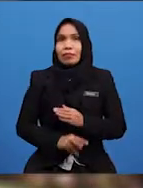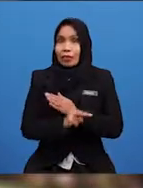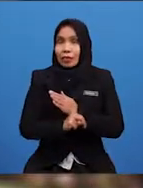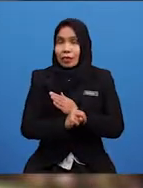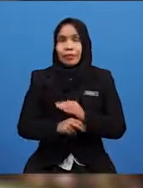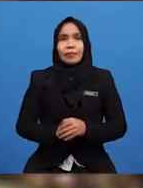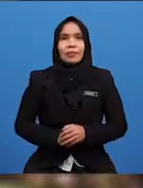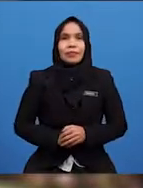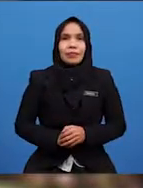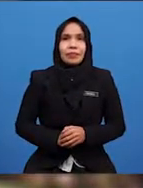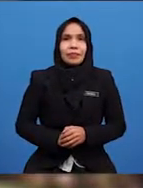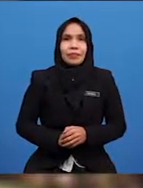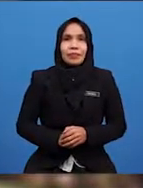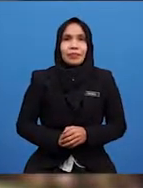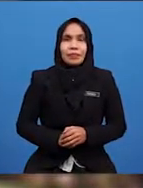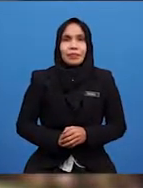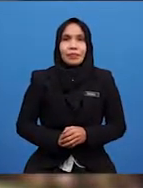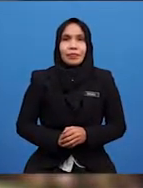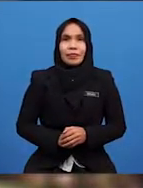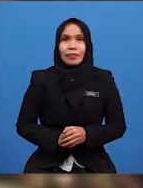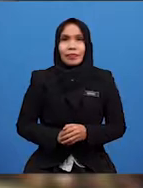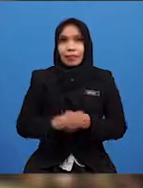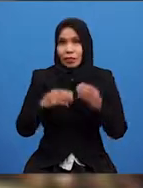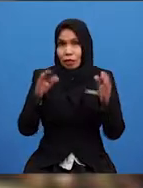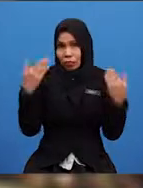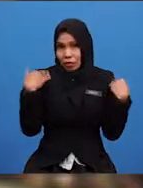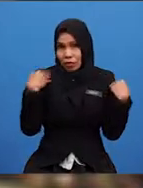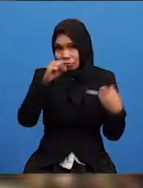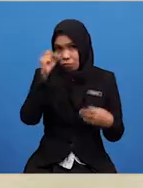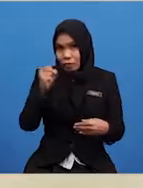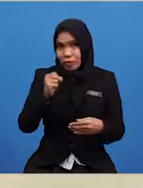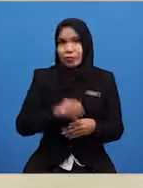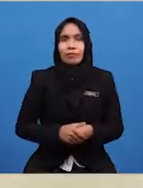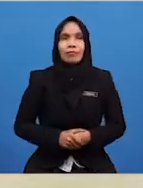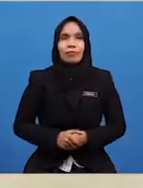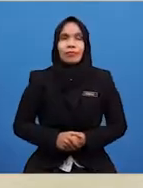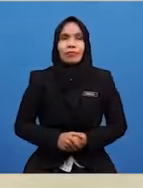Murid-murid, sebelum kita ke topik yang seterusnya, cikgu ada kuis untuk anda semua.